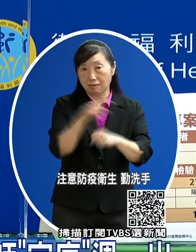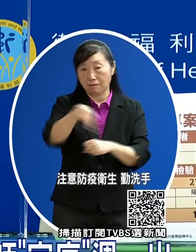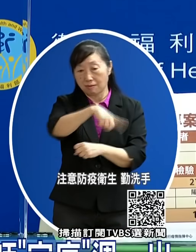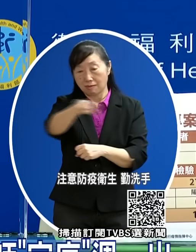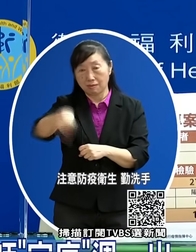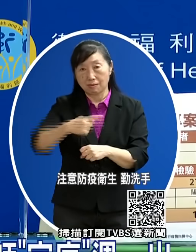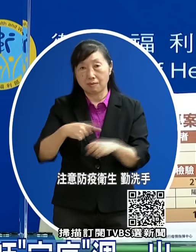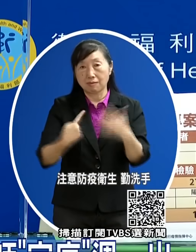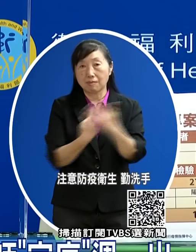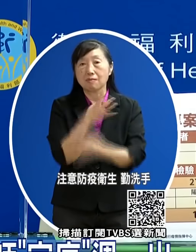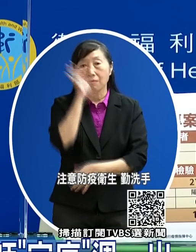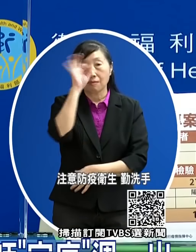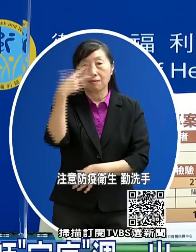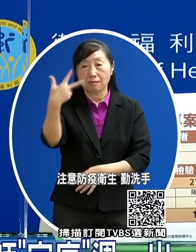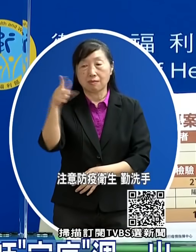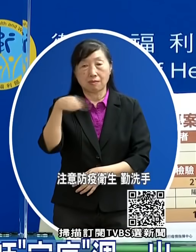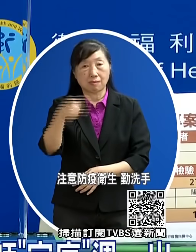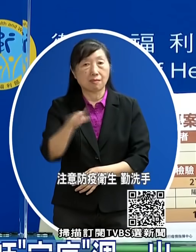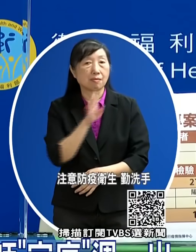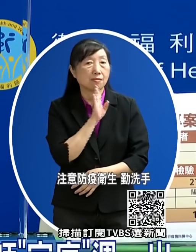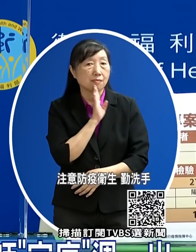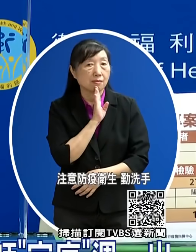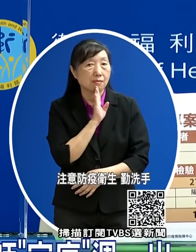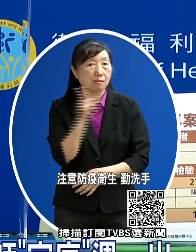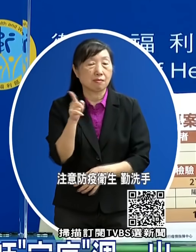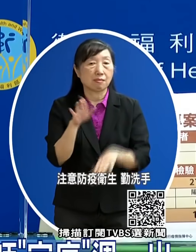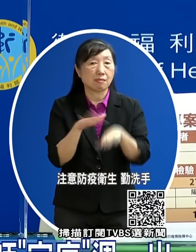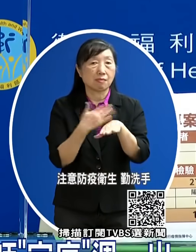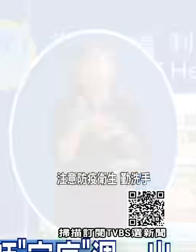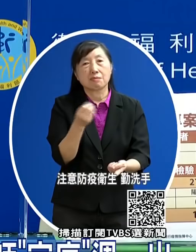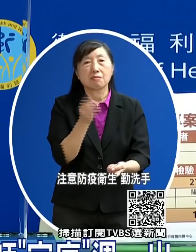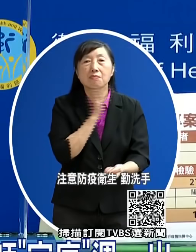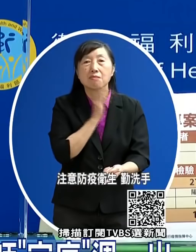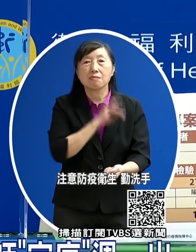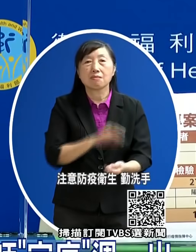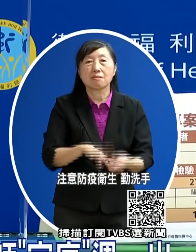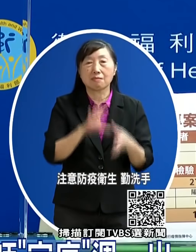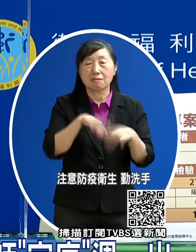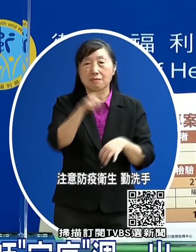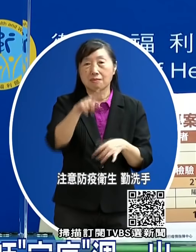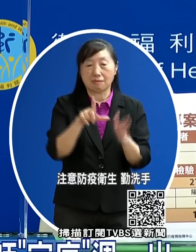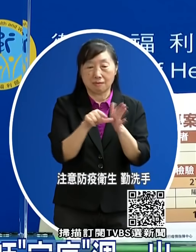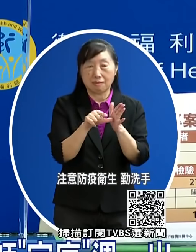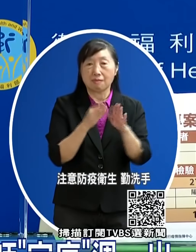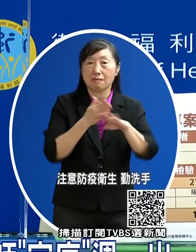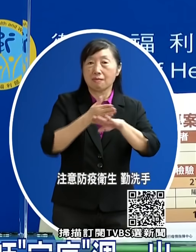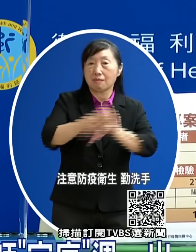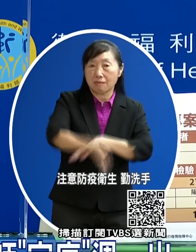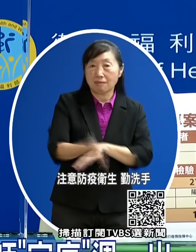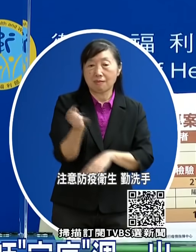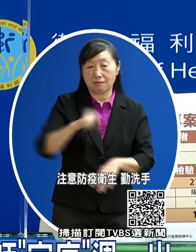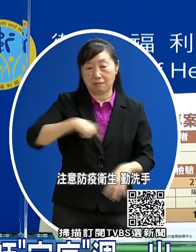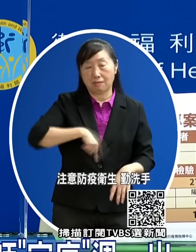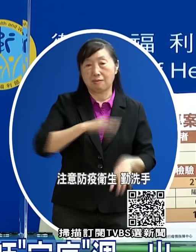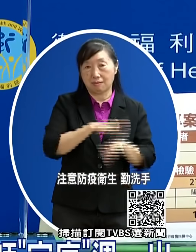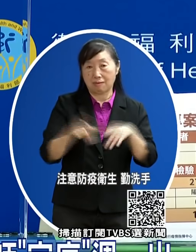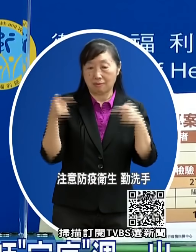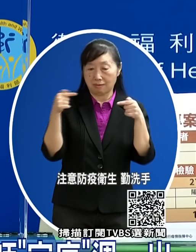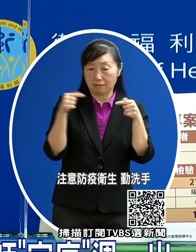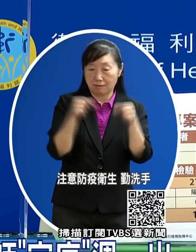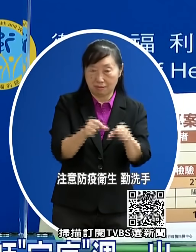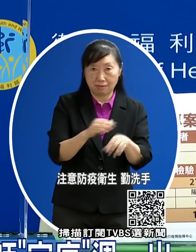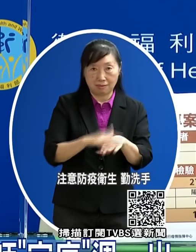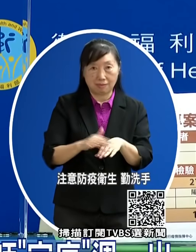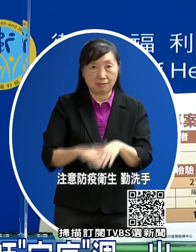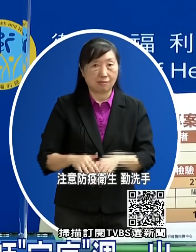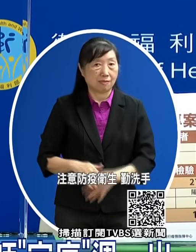其实只看到了7位同仁是不会产生这个抗体，随着时间这个抗体力价会慢慢的下降，